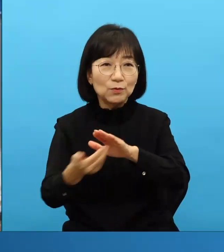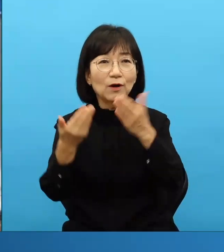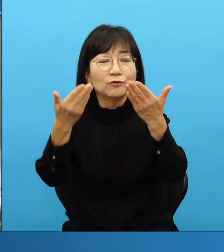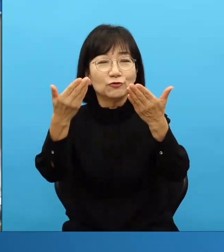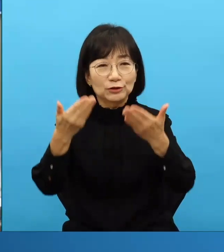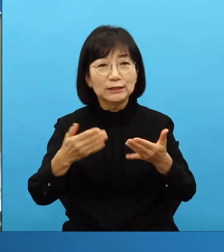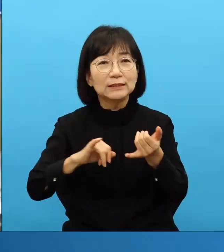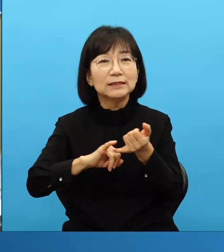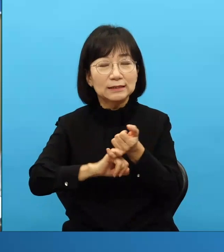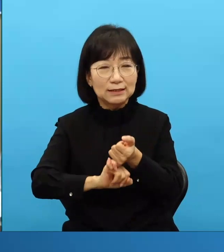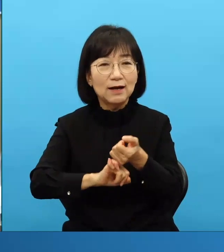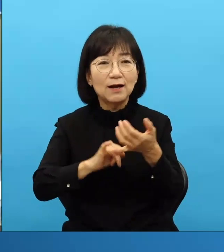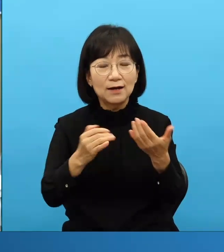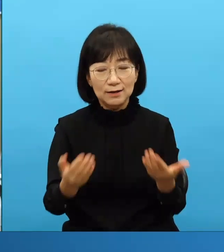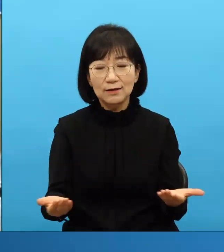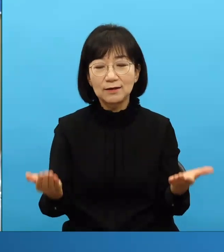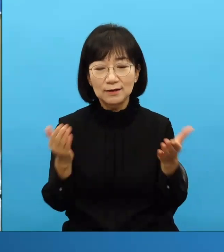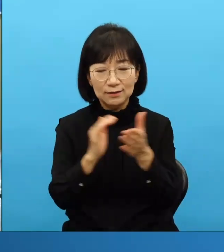이루시리라. 아멘.